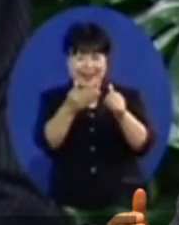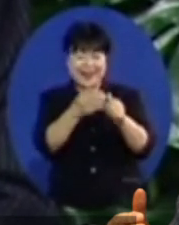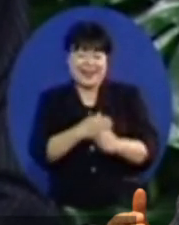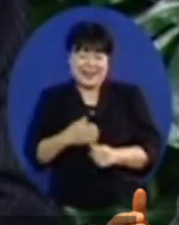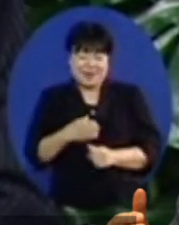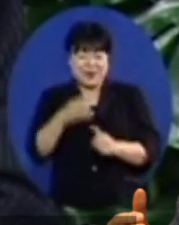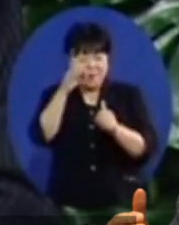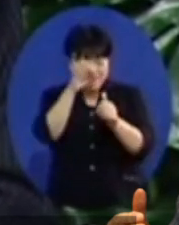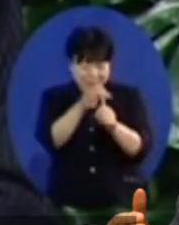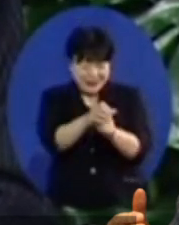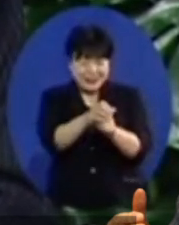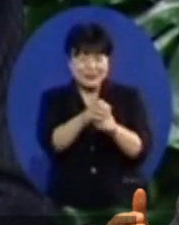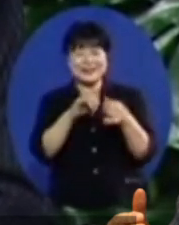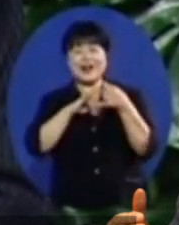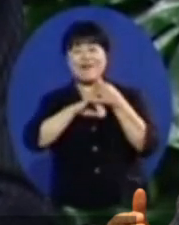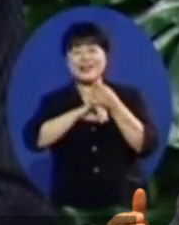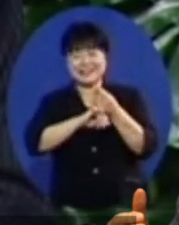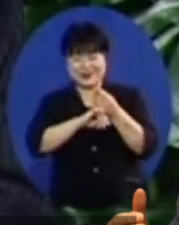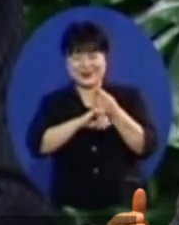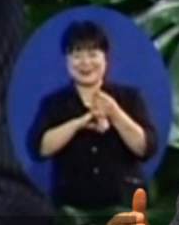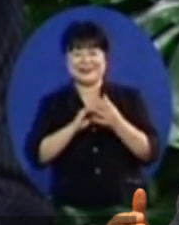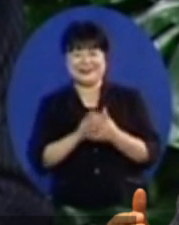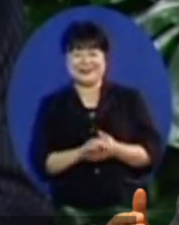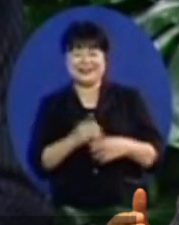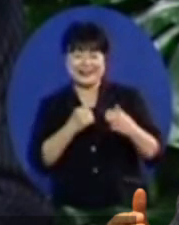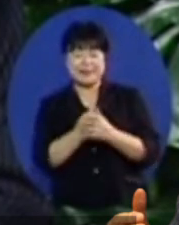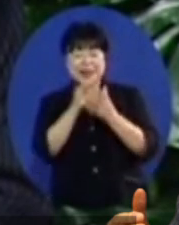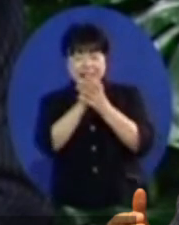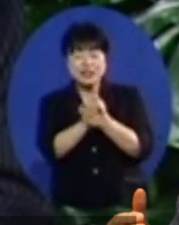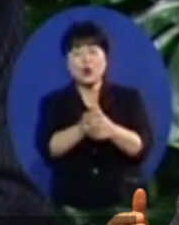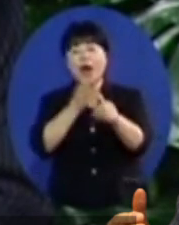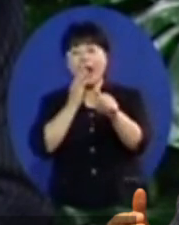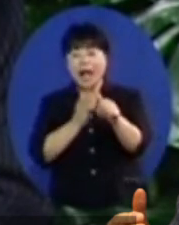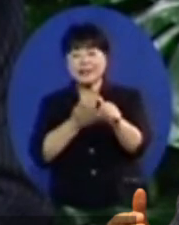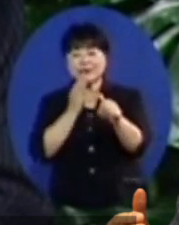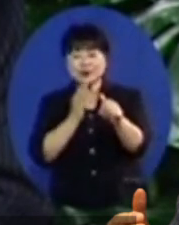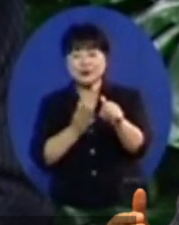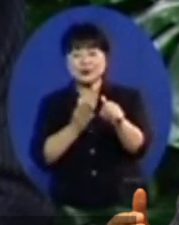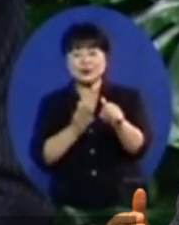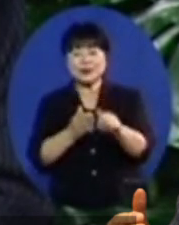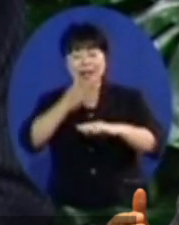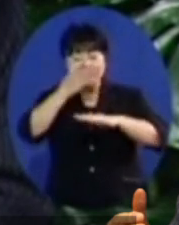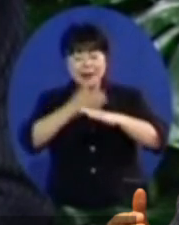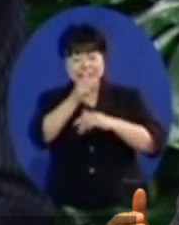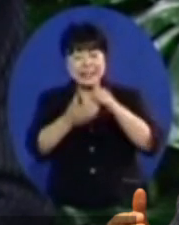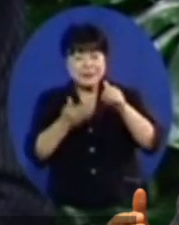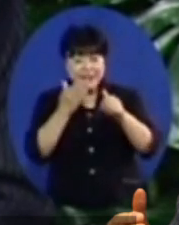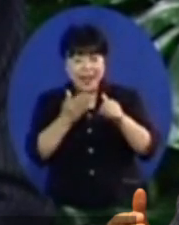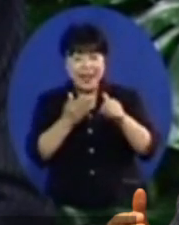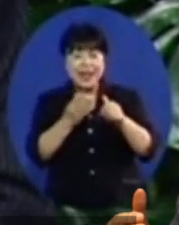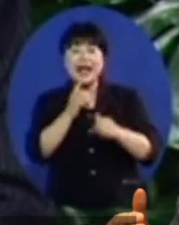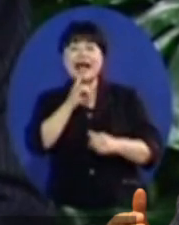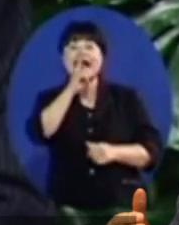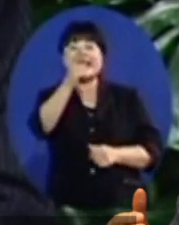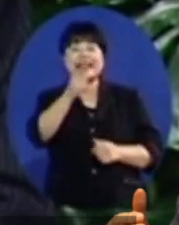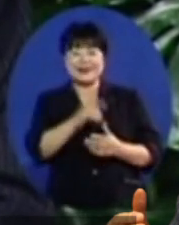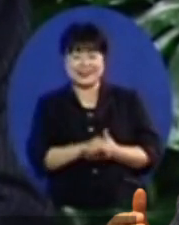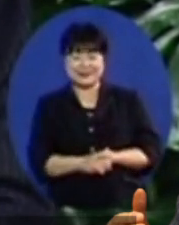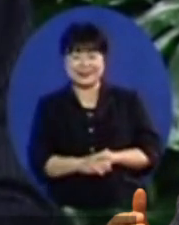염려를 맡아주겠다고 하시는 것입니다. 그러므로 기도와 간구로 감사함으로 하나님께 아뢰어야 되는